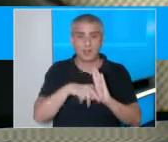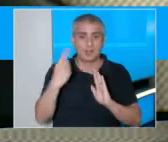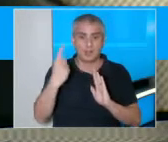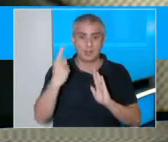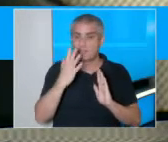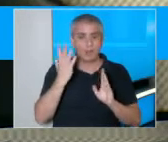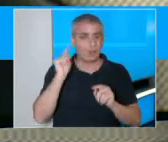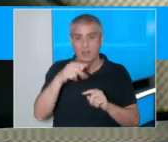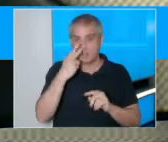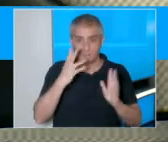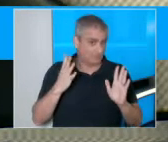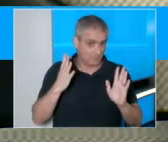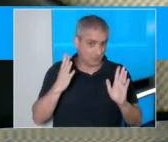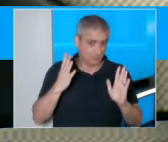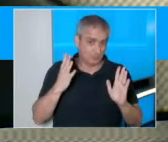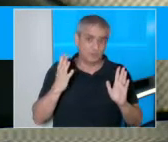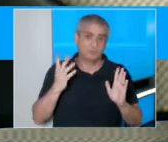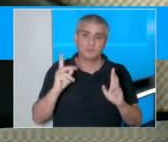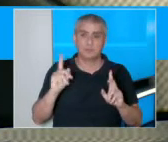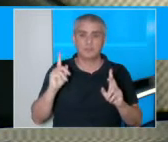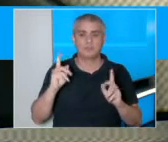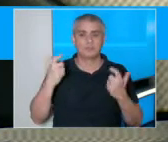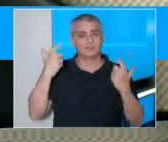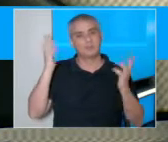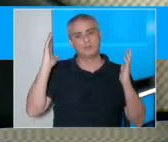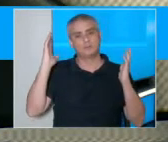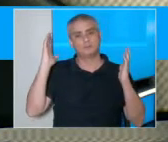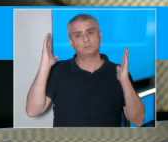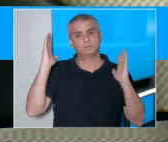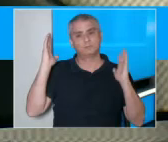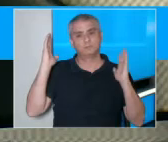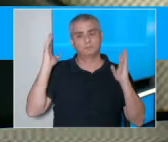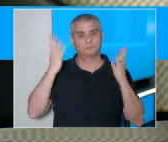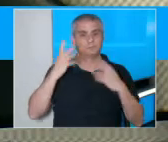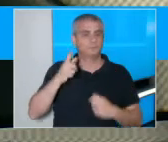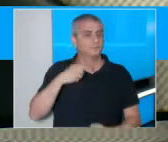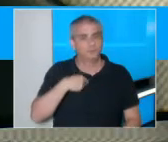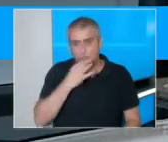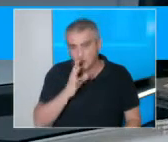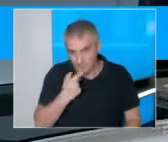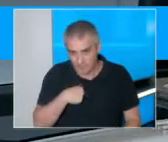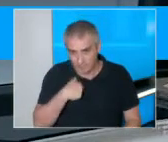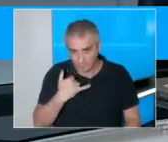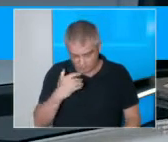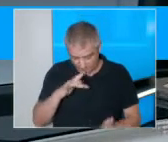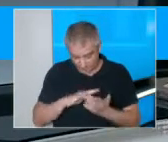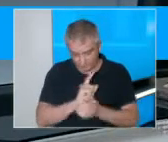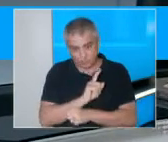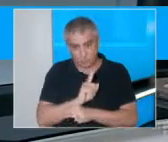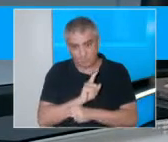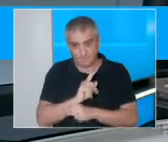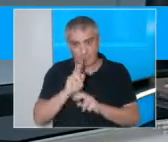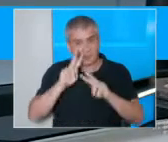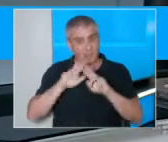איך לא להגיע לידי ניסיון שלא עומדים בו, אין אפוטרופוס לעריות. אבל אני שואל, האם אנחנו עכשיו נמצאים בתקופה של